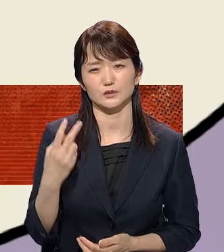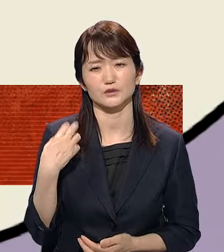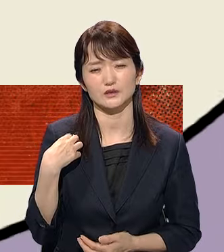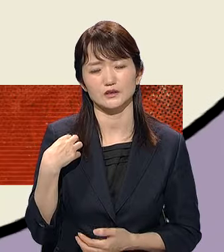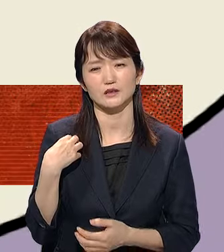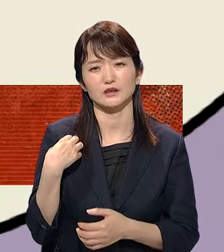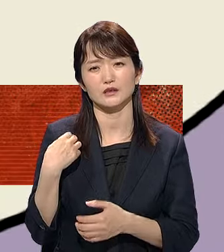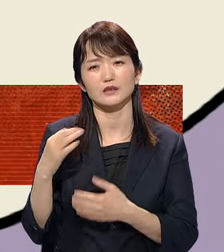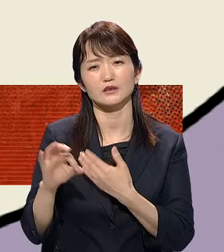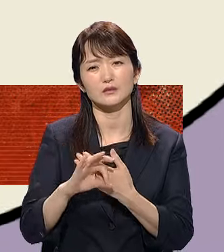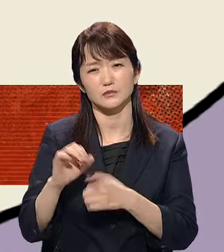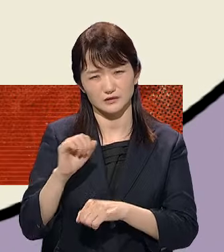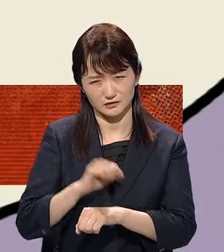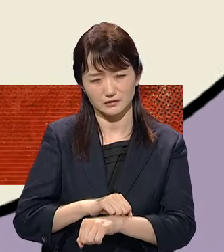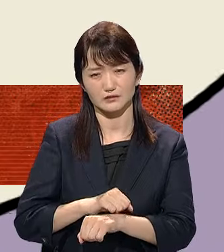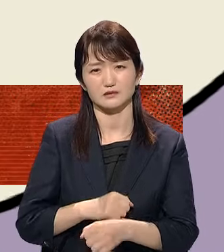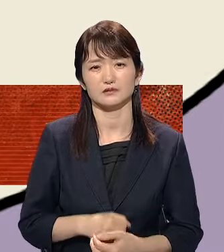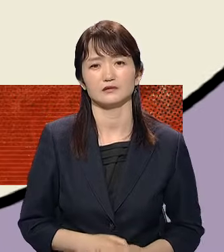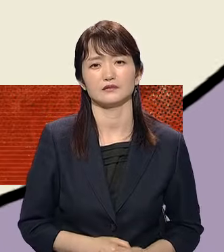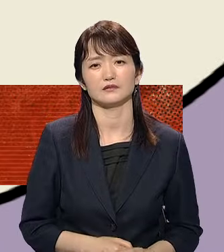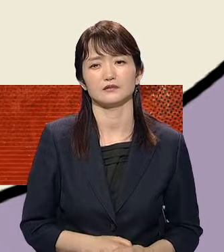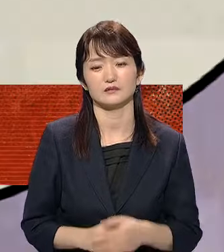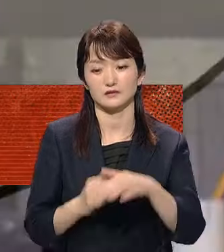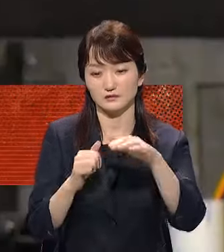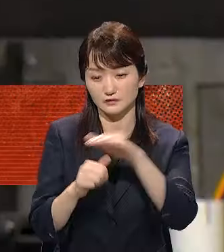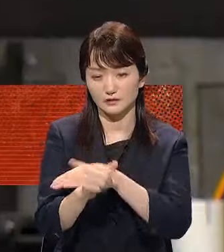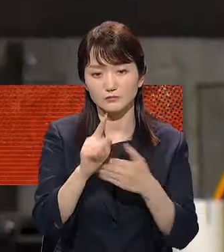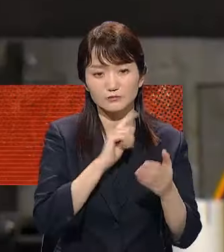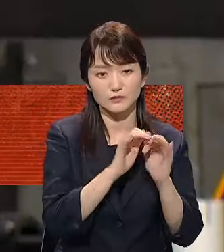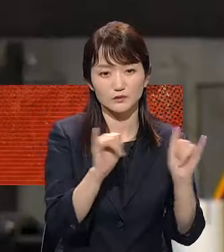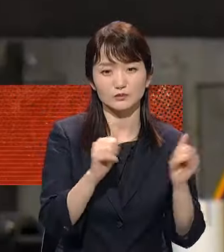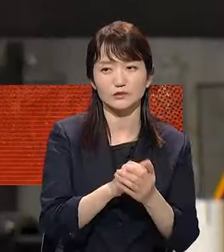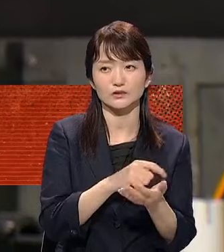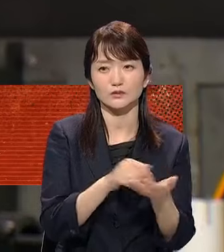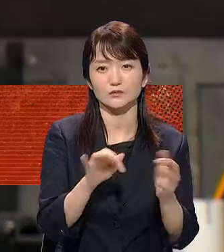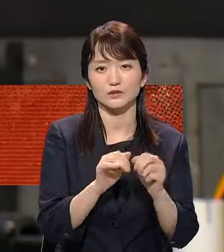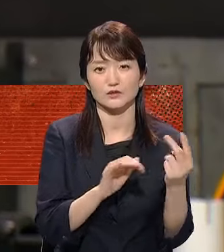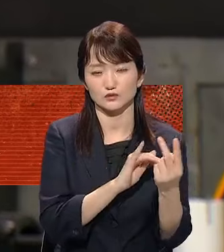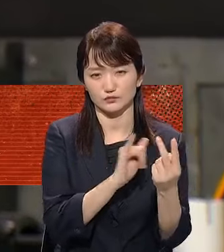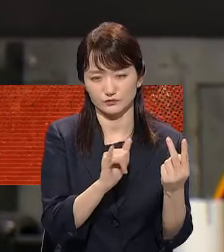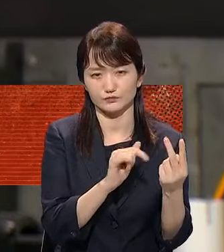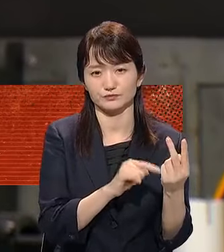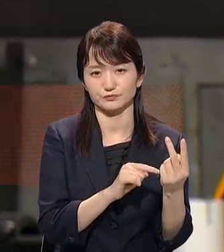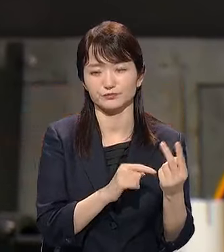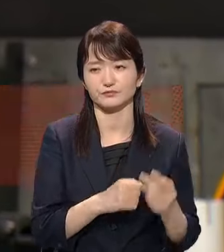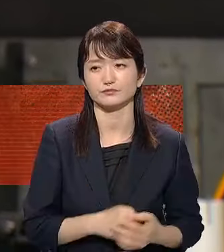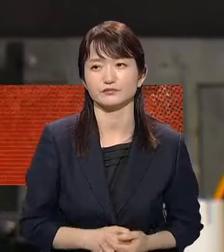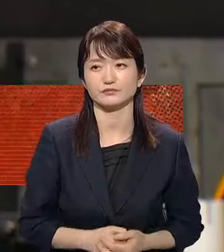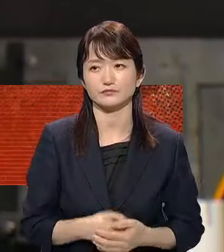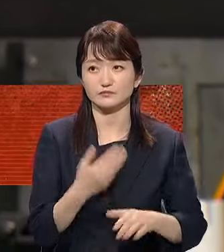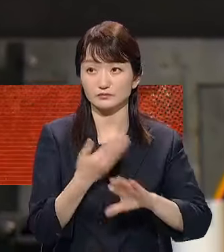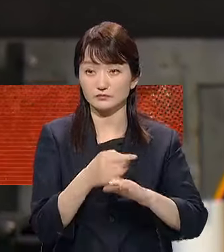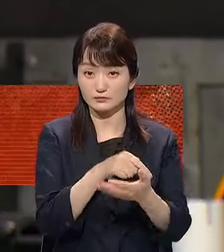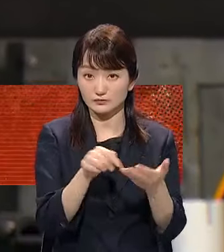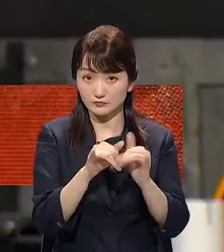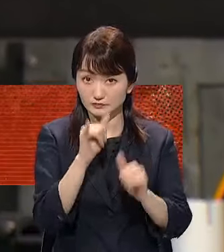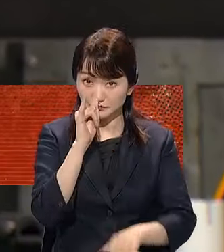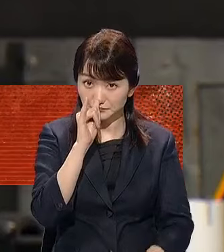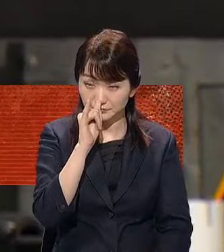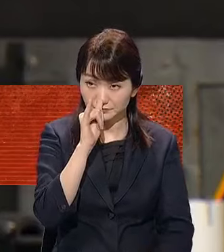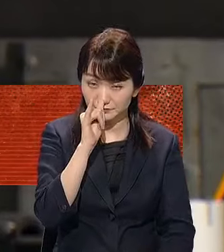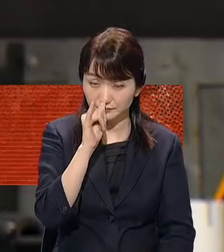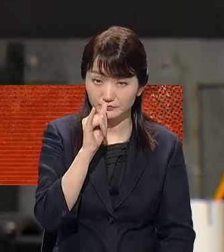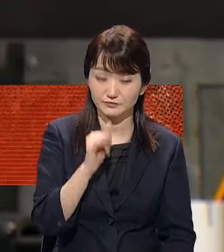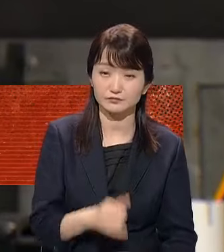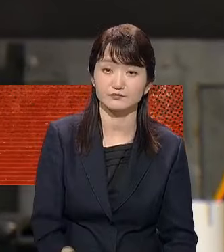변호사님. 그러게 말입니다. 어쨌든 이제 대표와 제보자분이 이제 피해자가 두 분이나 있었던 거잖아요. 그리고 다른 피해자가 충분히 있을 만한